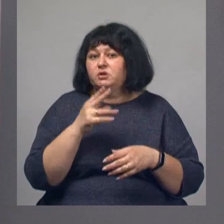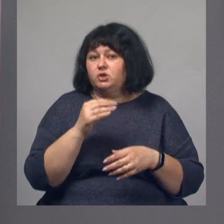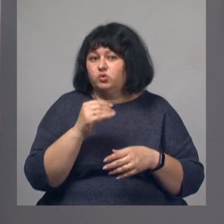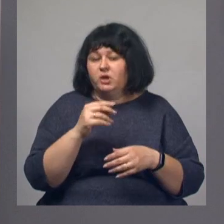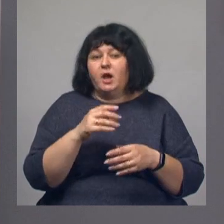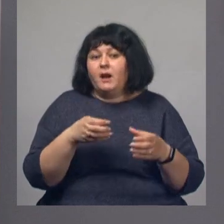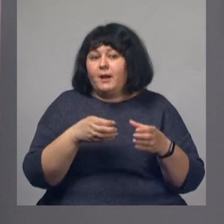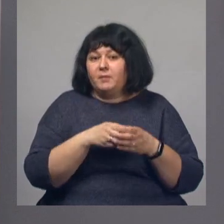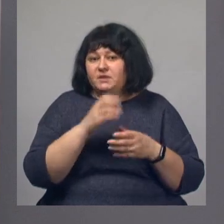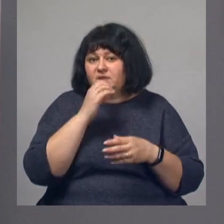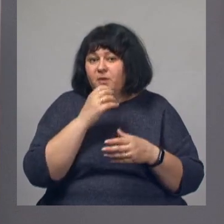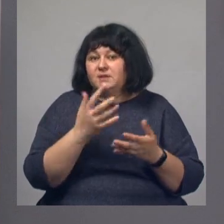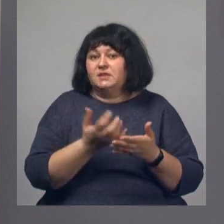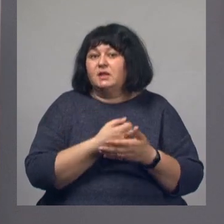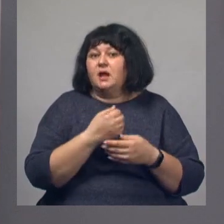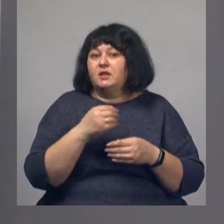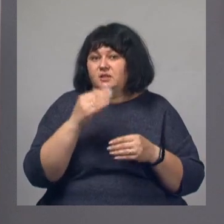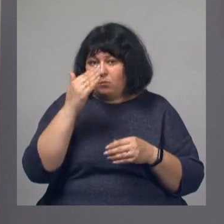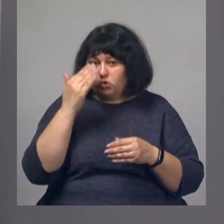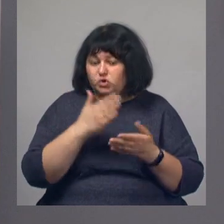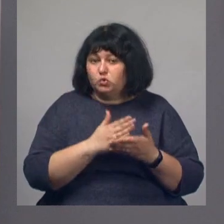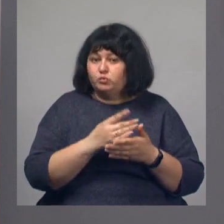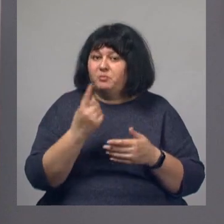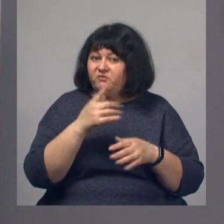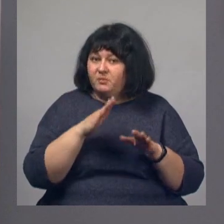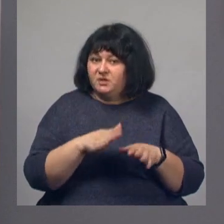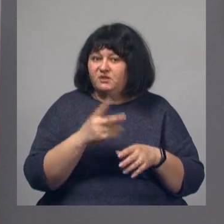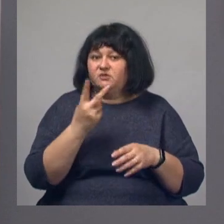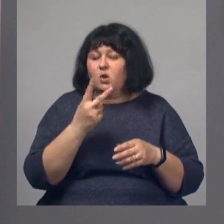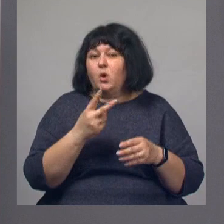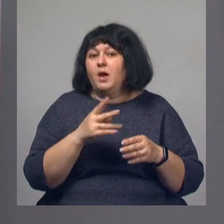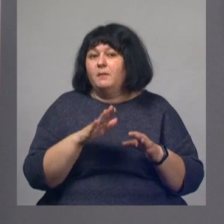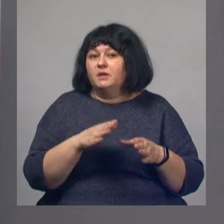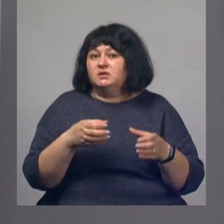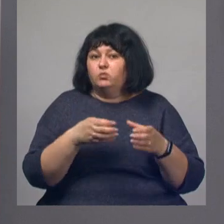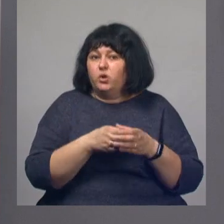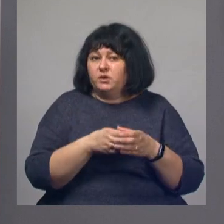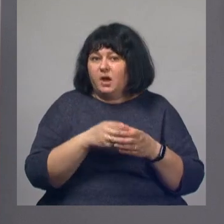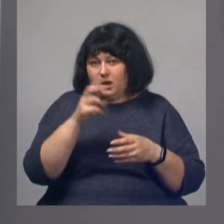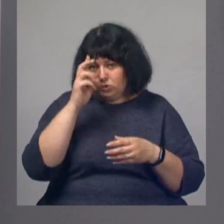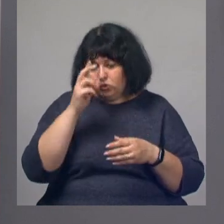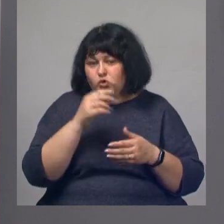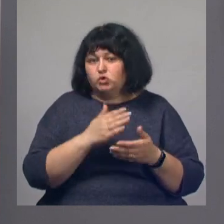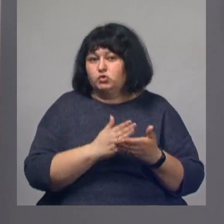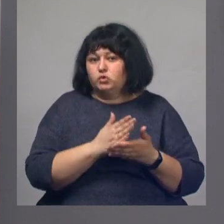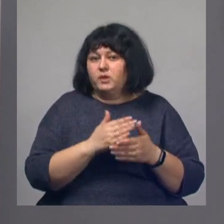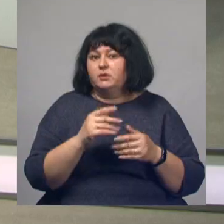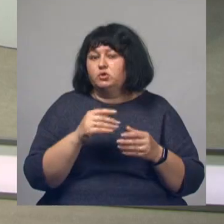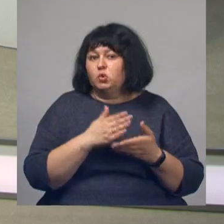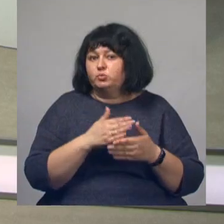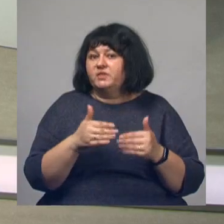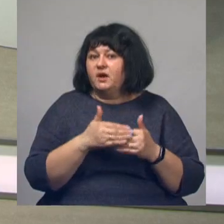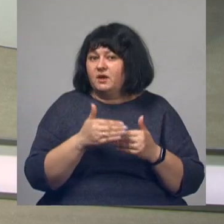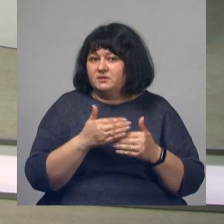Федеральной таможенной службы заняла первое место. Второе место заняла команда, сборная команда Федеральной службы исполнения наказаний.